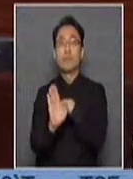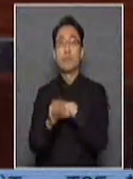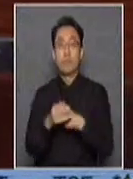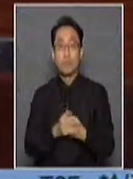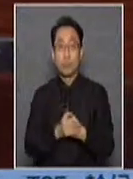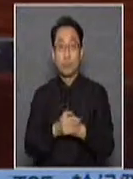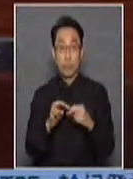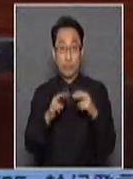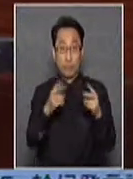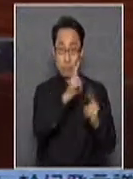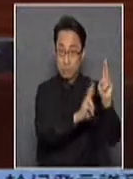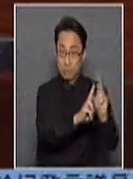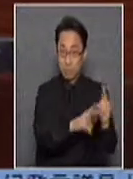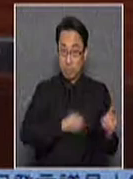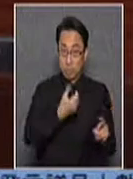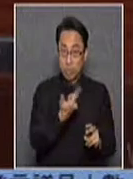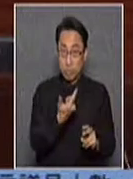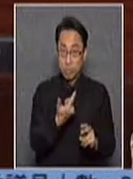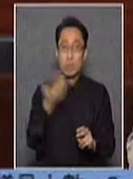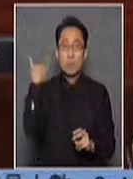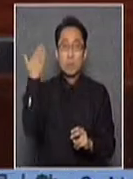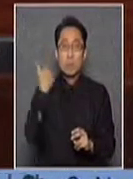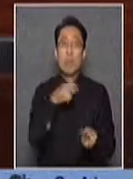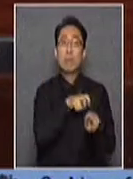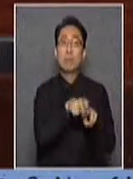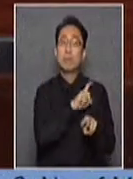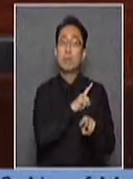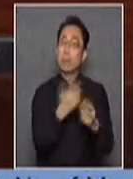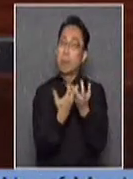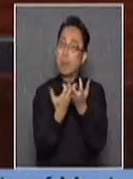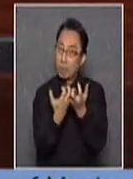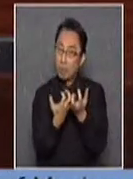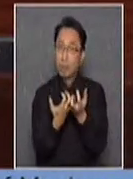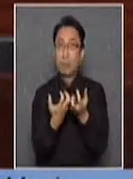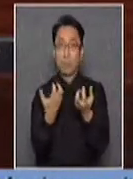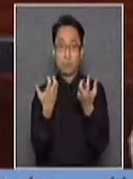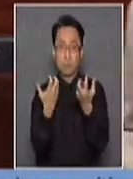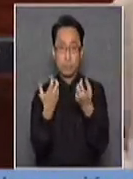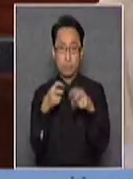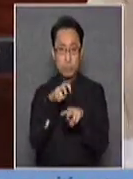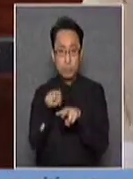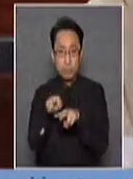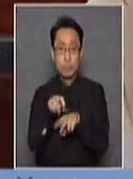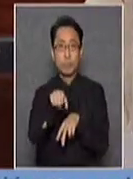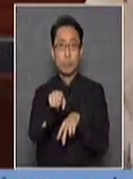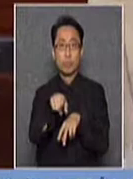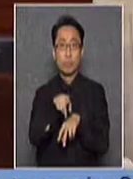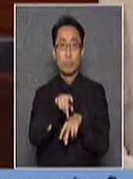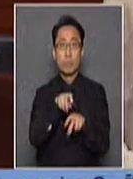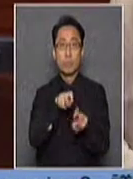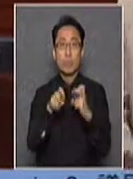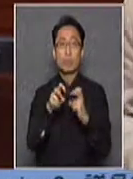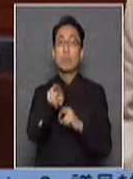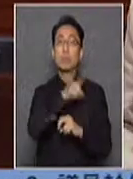咧，好慷慨嘅喎。係嘛？以前就要地鐵自己計電數，地鐵呢個嘅集資咧去興建鐵路